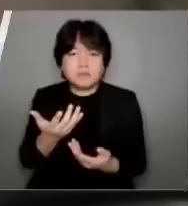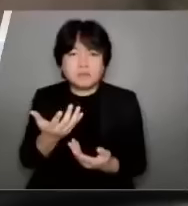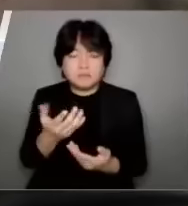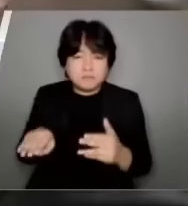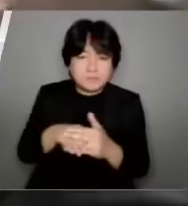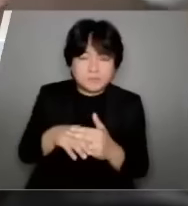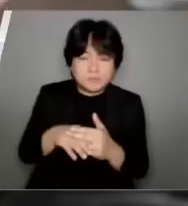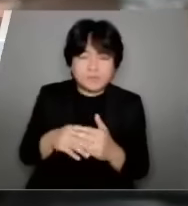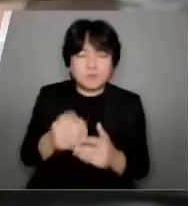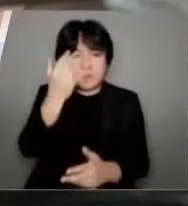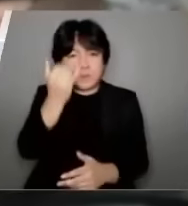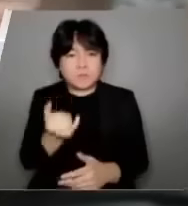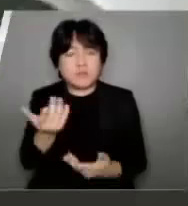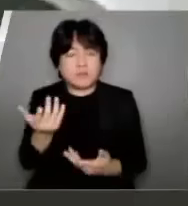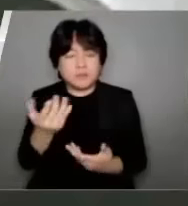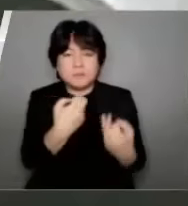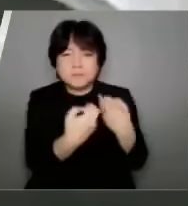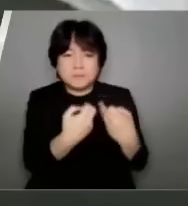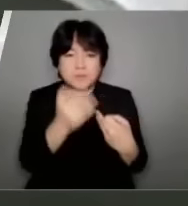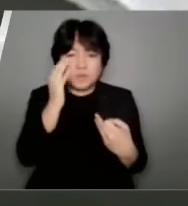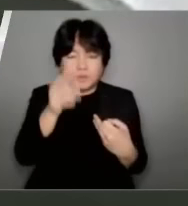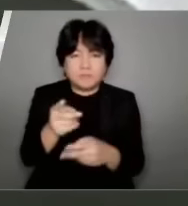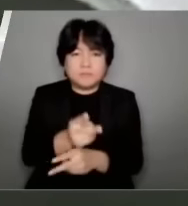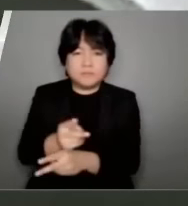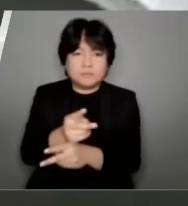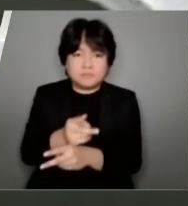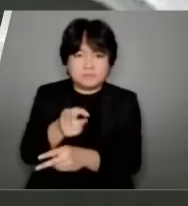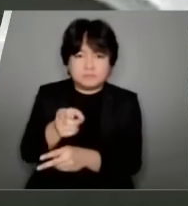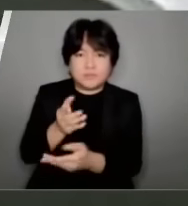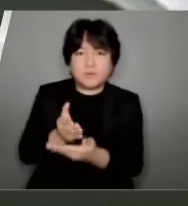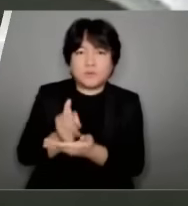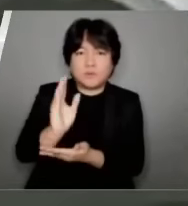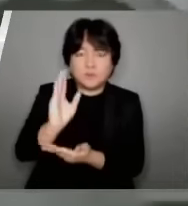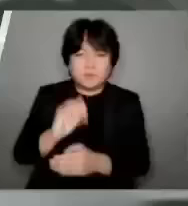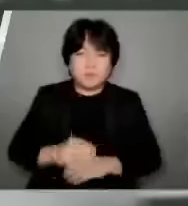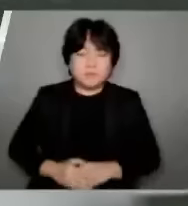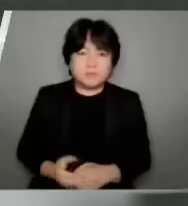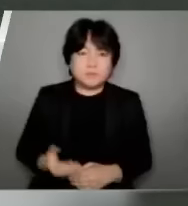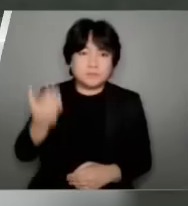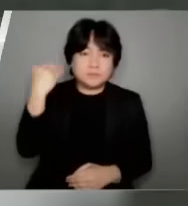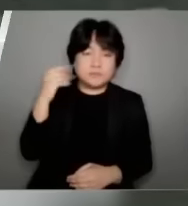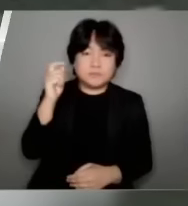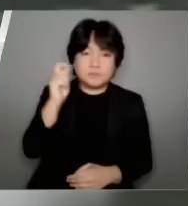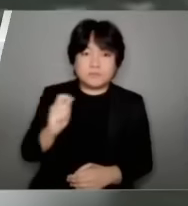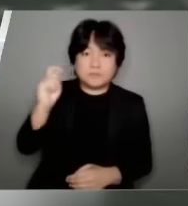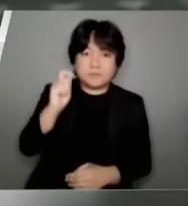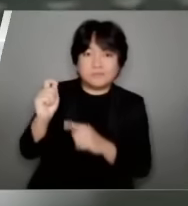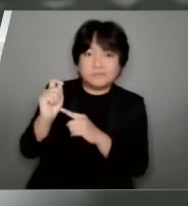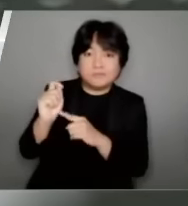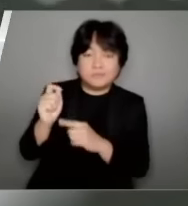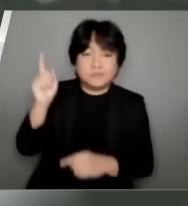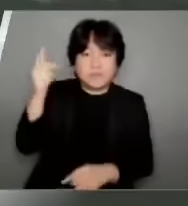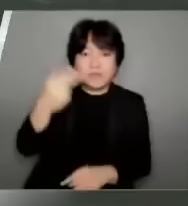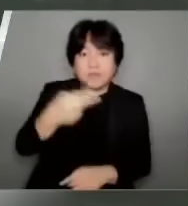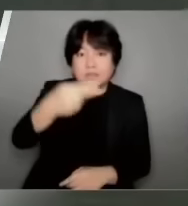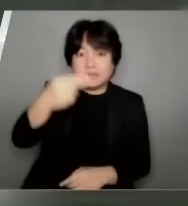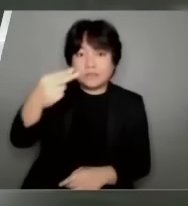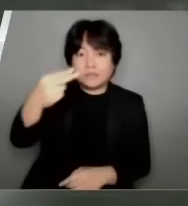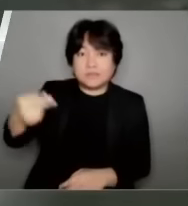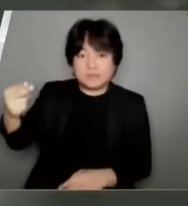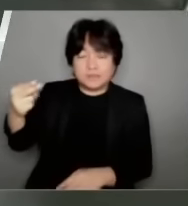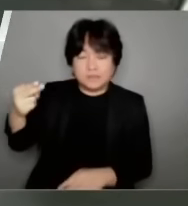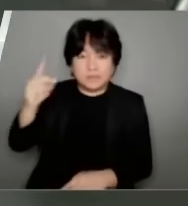at mapangalagaan ang kanyang karapatan. Noong Martes, naharang ng Indonesian Authority sa Batam ang dalawa na plano umunong lumipad